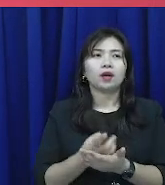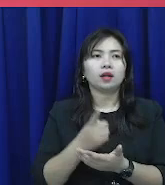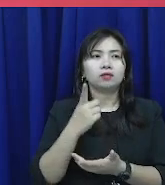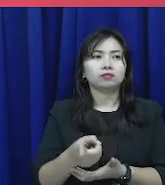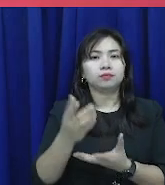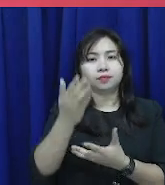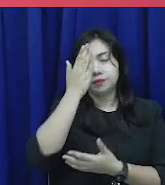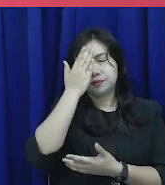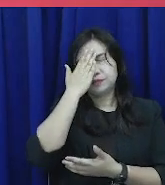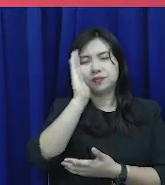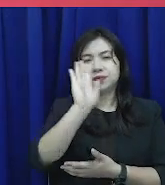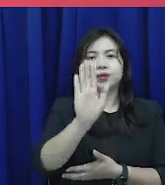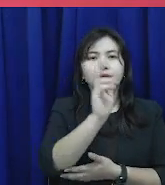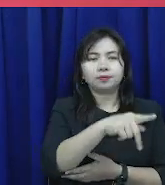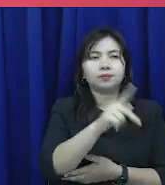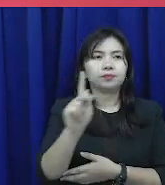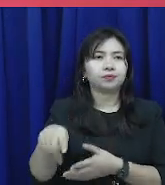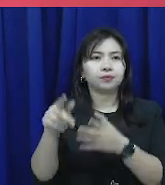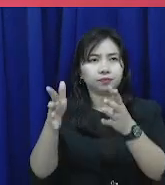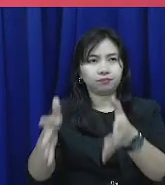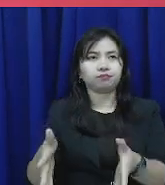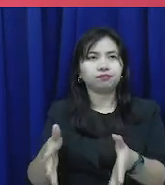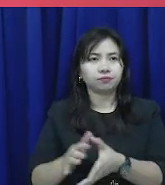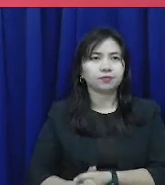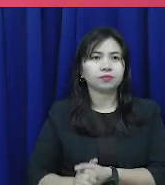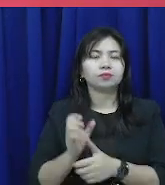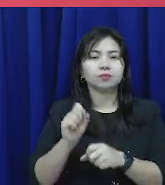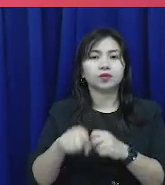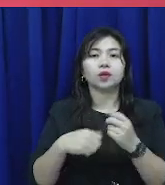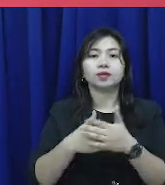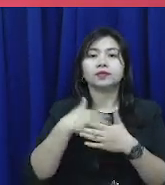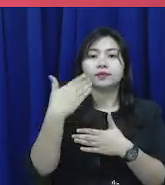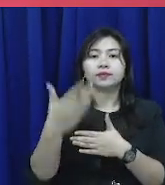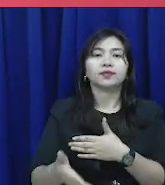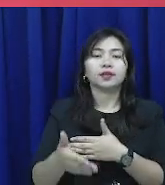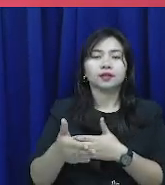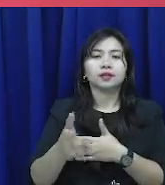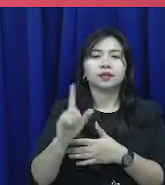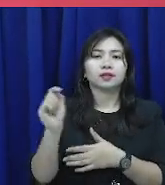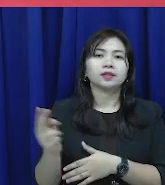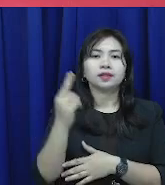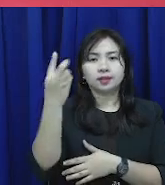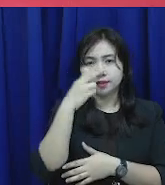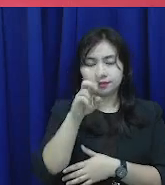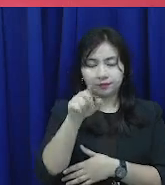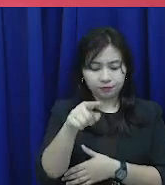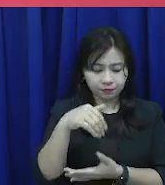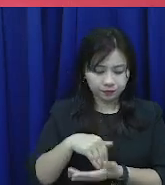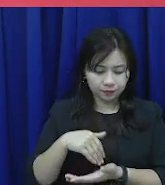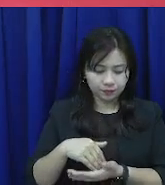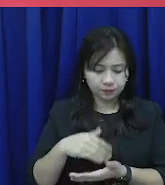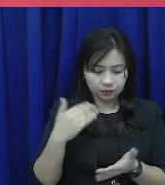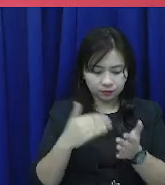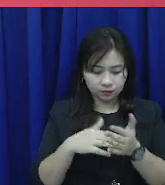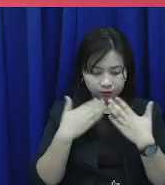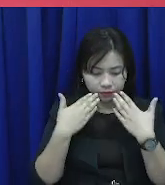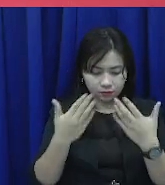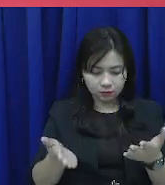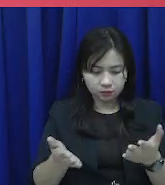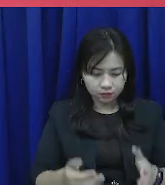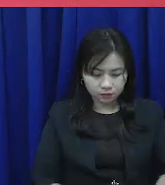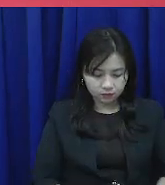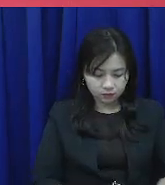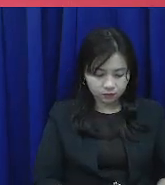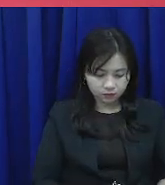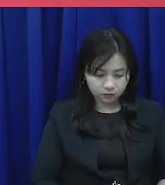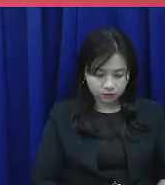sower yan ang magandang pag-usapan natin sa next Thursday magkita-kita po tayo ulit alr muli Maraming maraming salamat maraming maraming salam